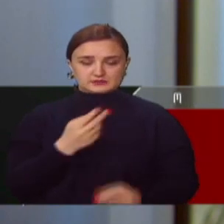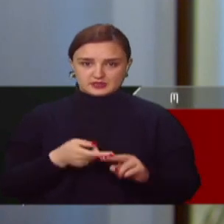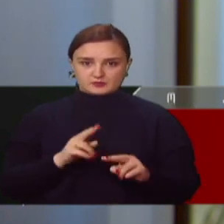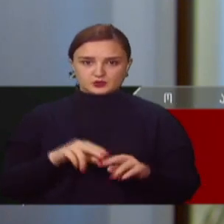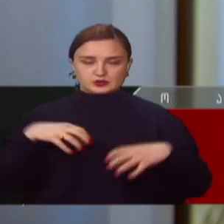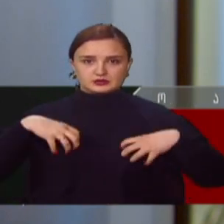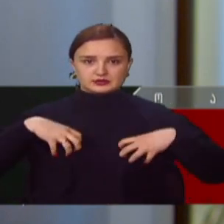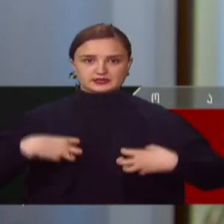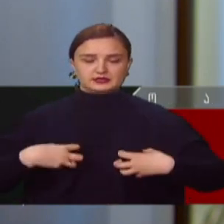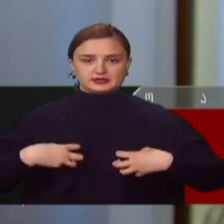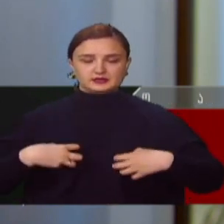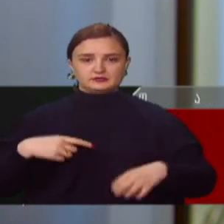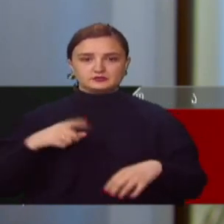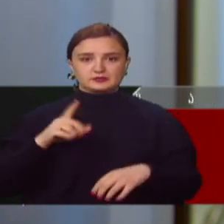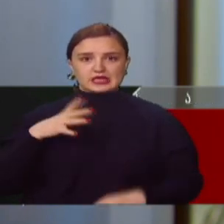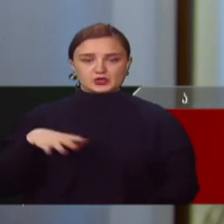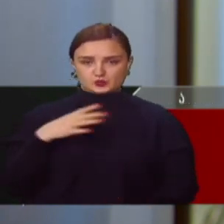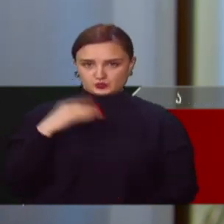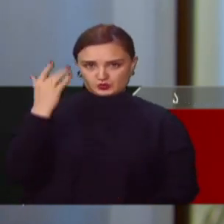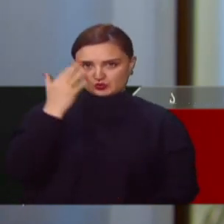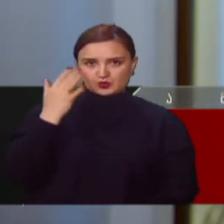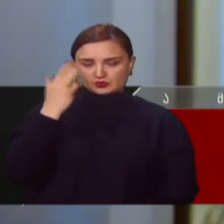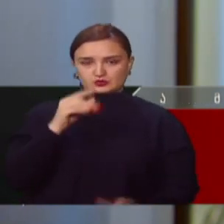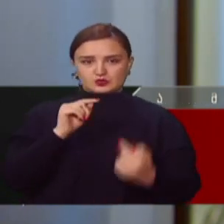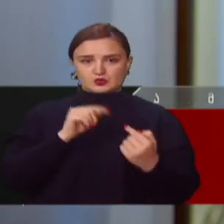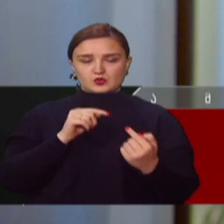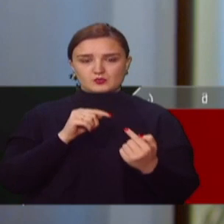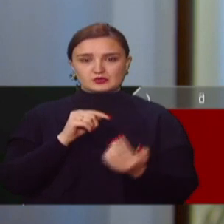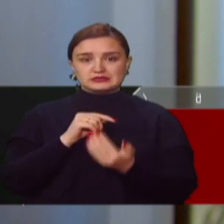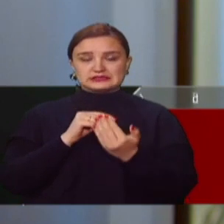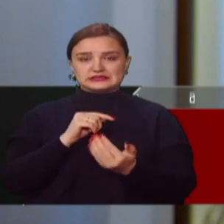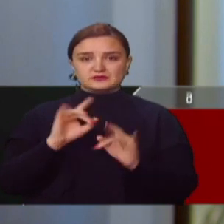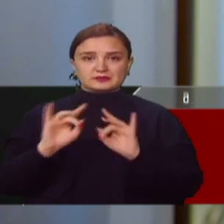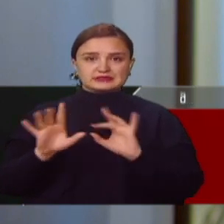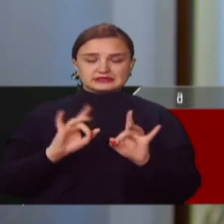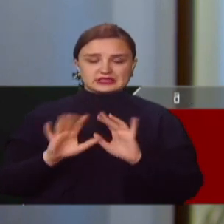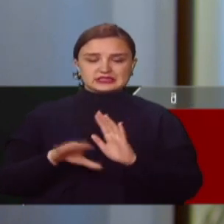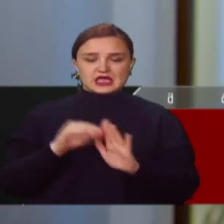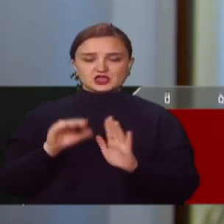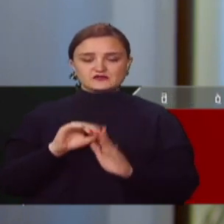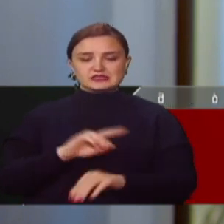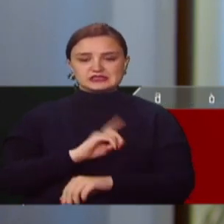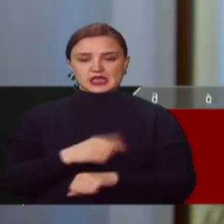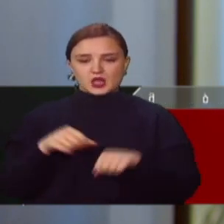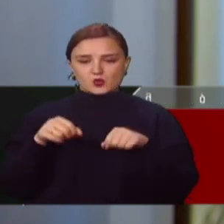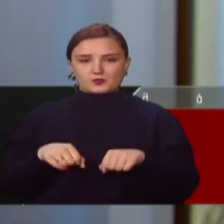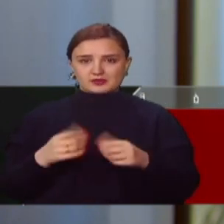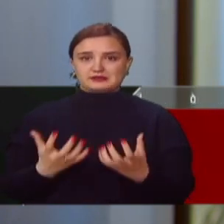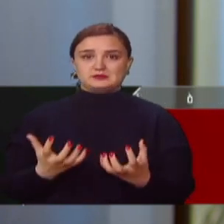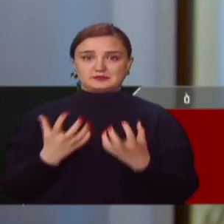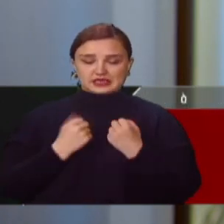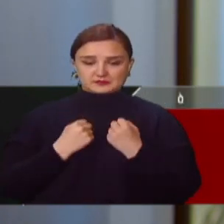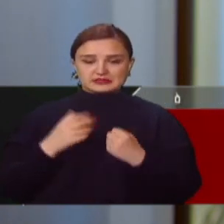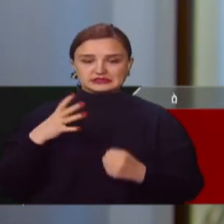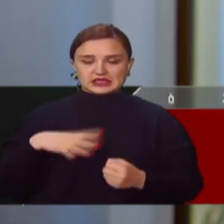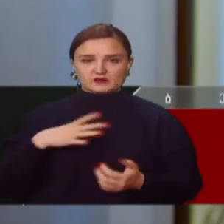ძალიან სამწუხაროა, რომ ქართული ოცნება ოპოზიციის დისკრედიტაციისთვის, ზოგადად არჩევნებში ძალაუფლების მოპოვებისთვის,